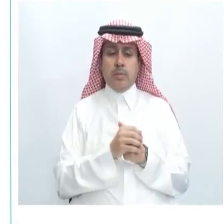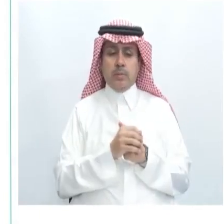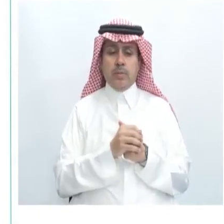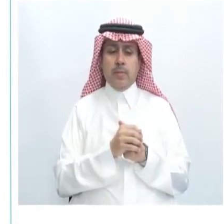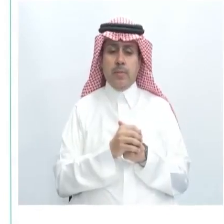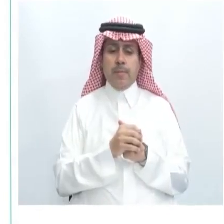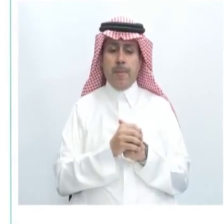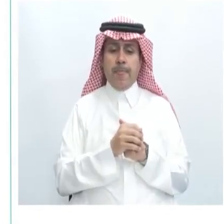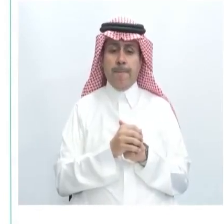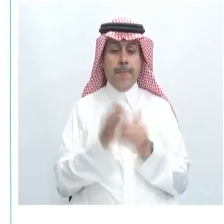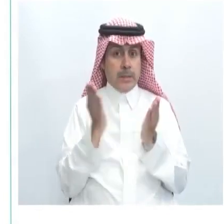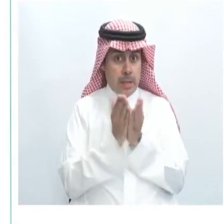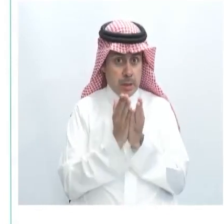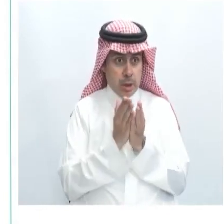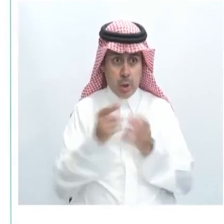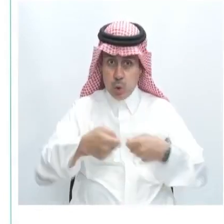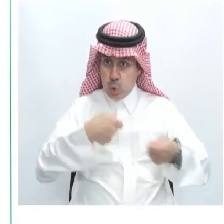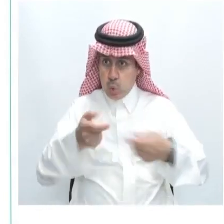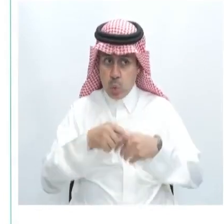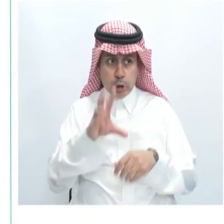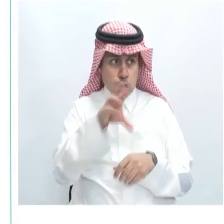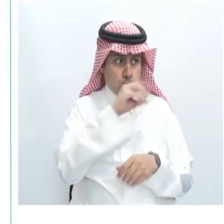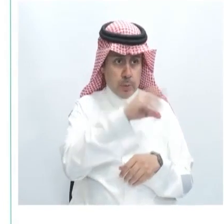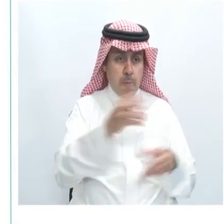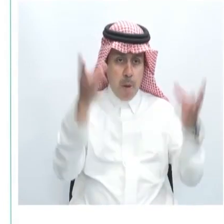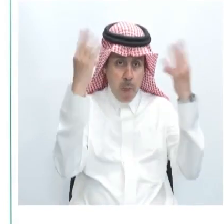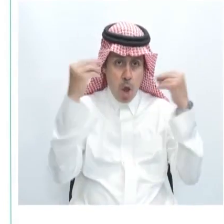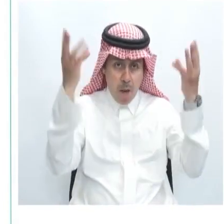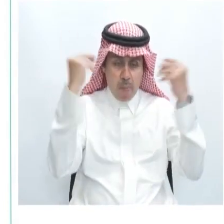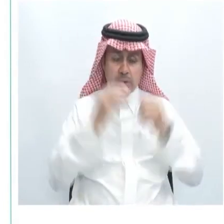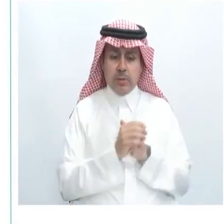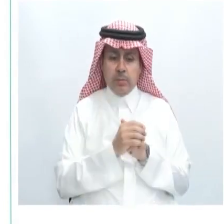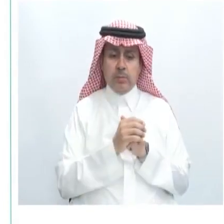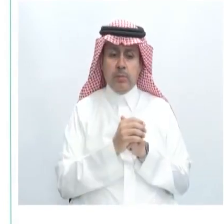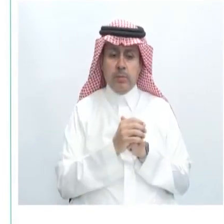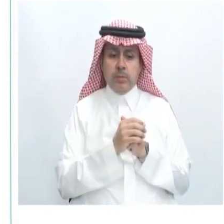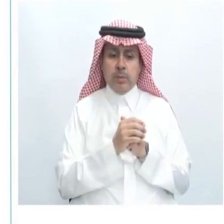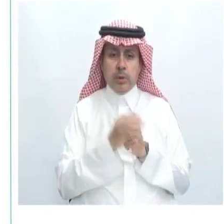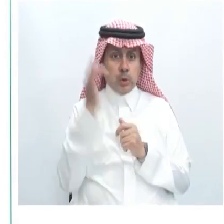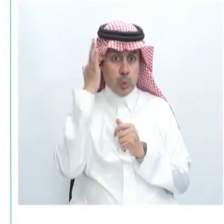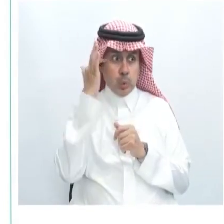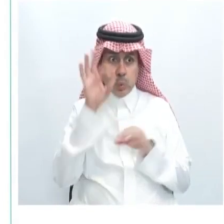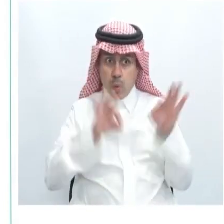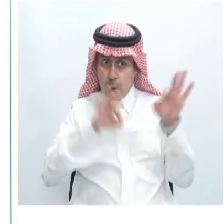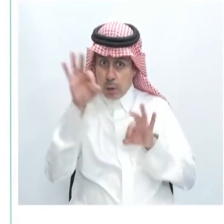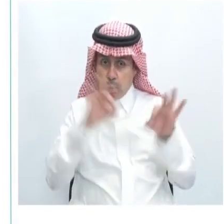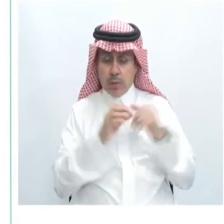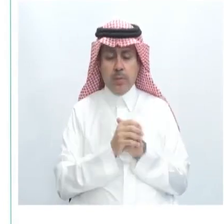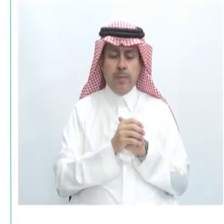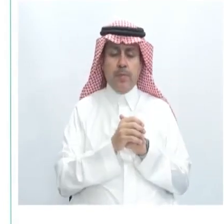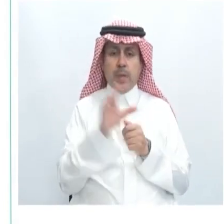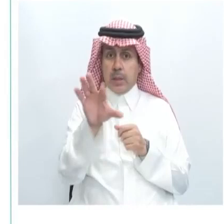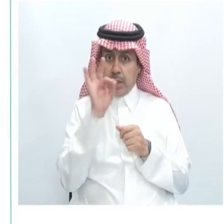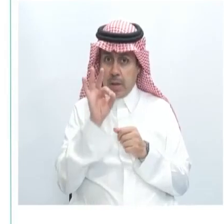تسوق تدرس السوق تجمع المعلومات كما ذكرنا بعد ان تخطط وتختار الفئه هنالك اكثر من